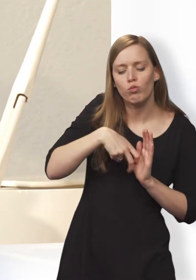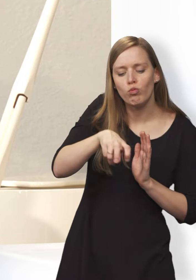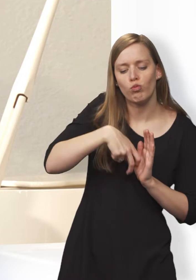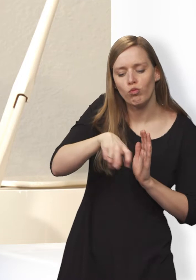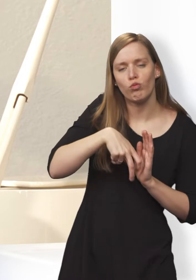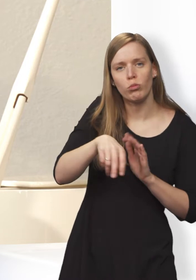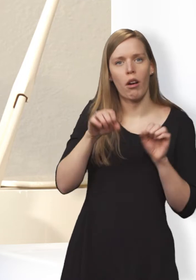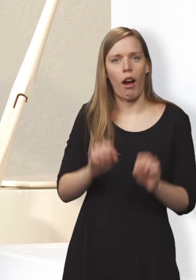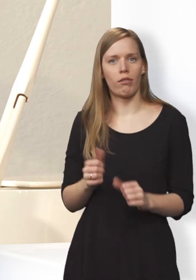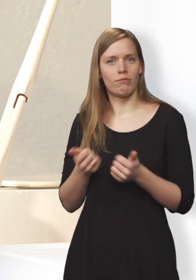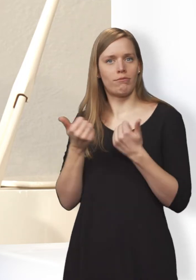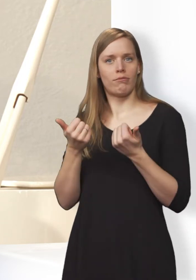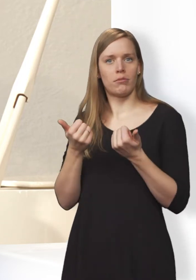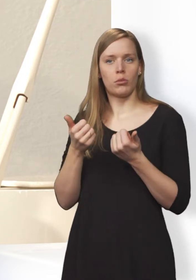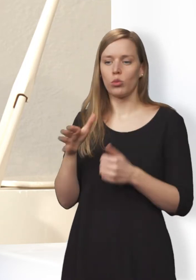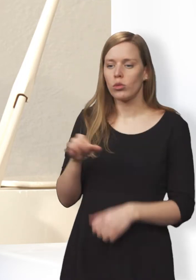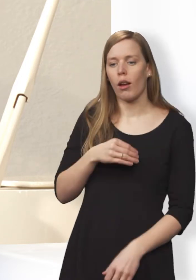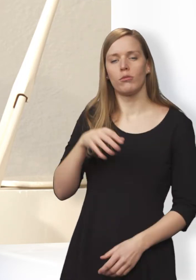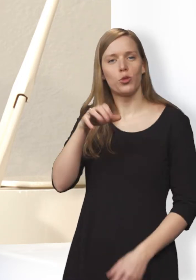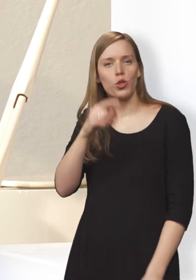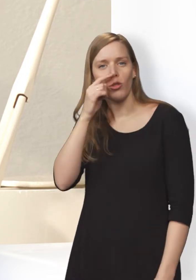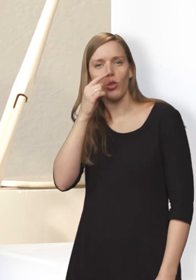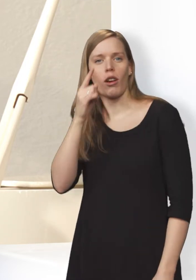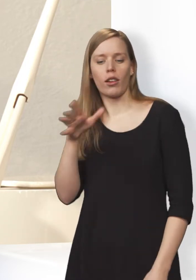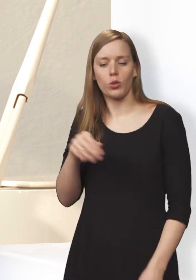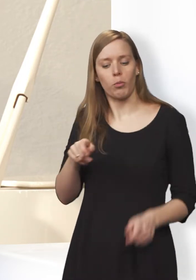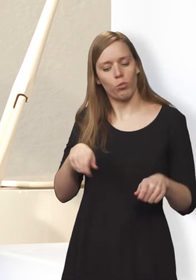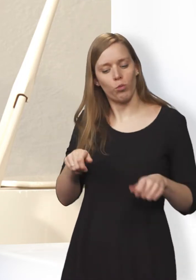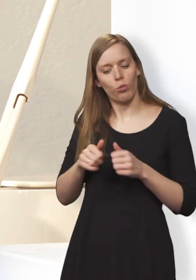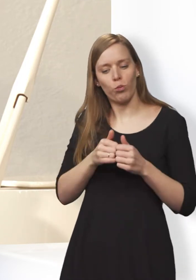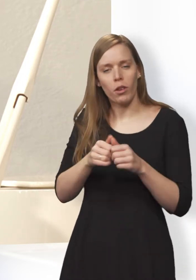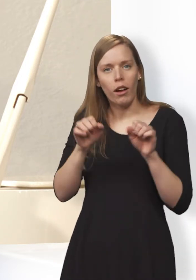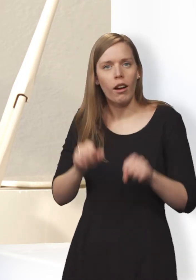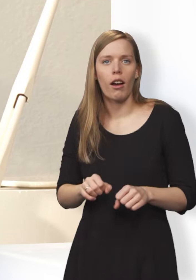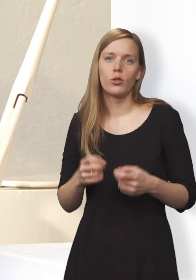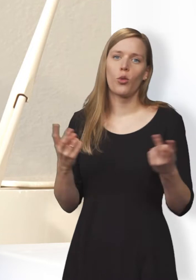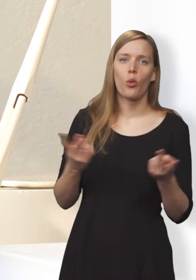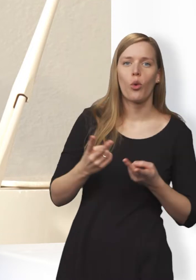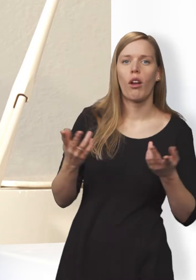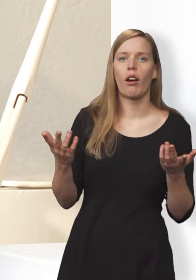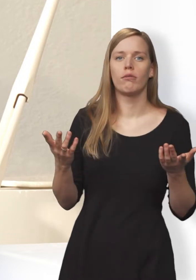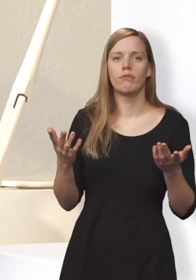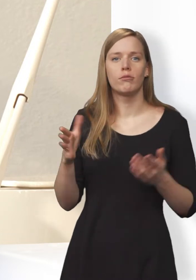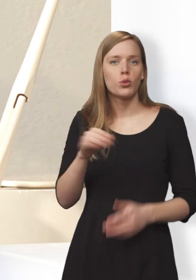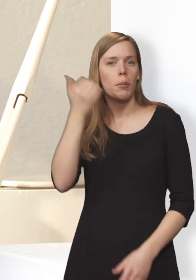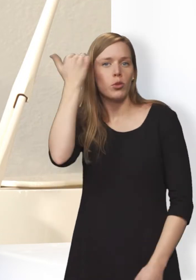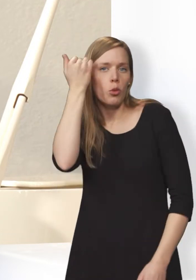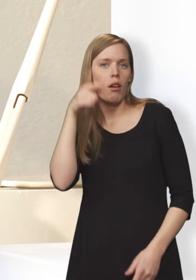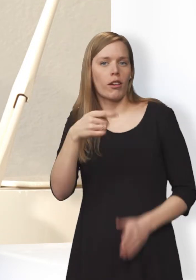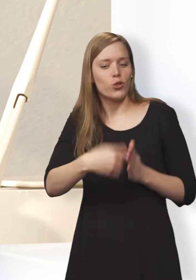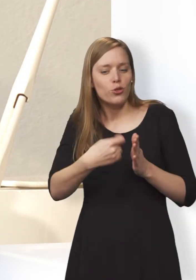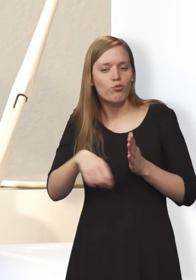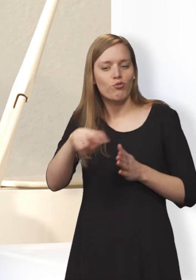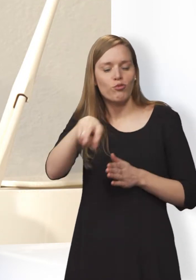laufen in die stadt stuttgart mit dem rolli fahren oder können shopping in tübingen